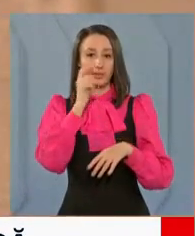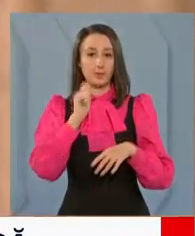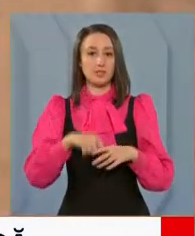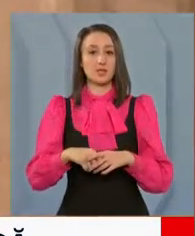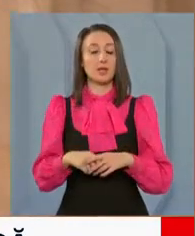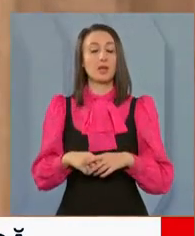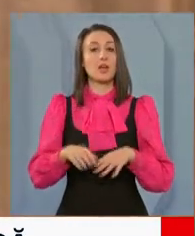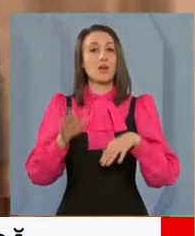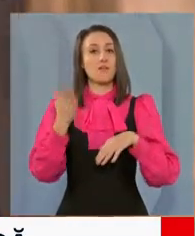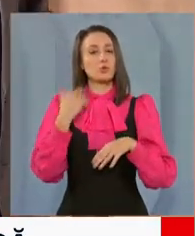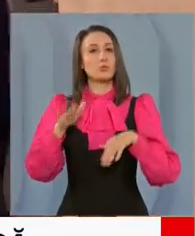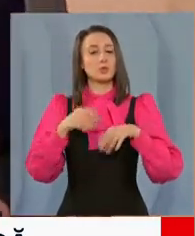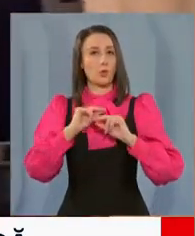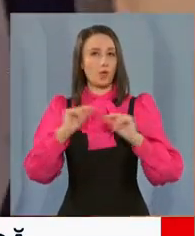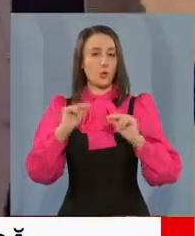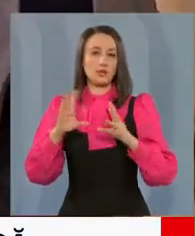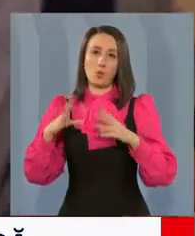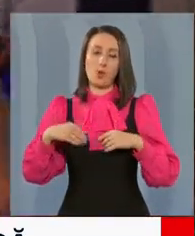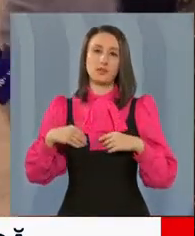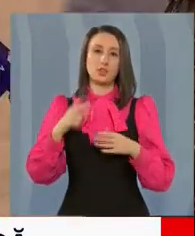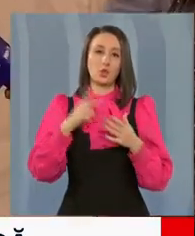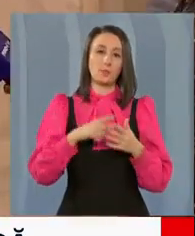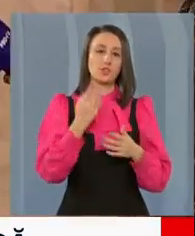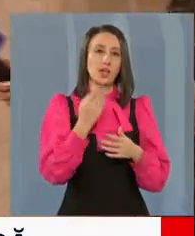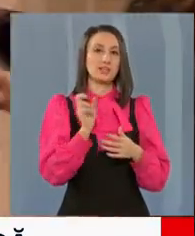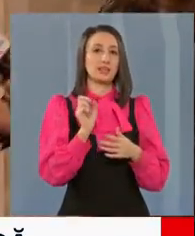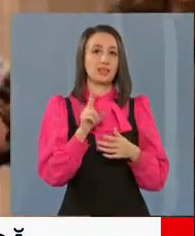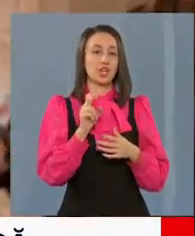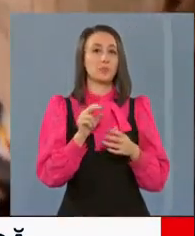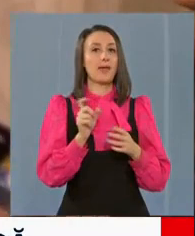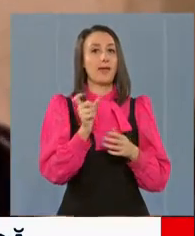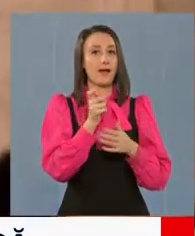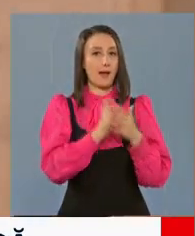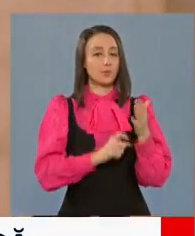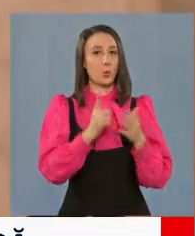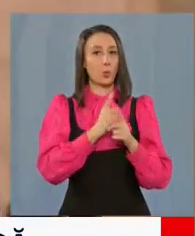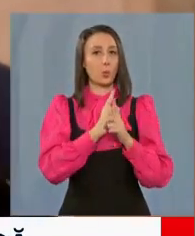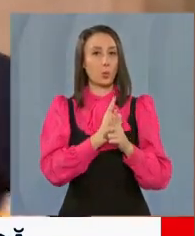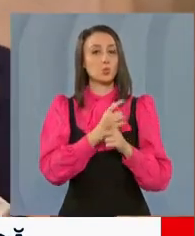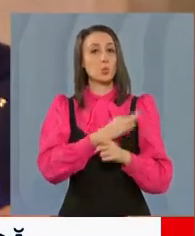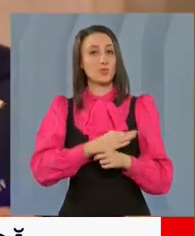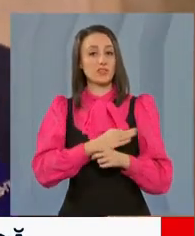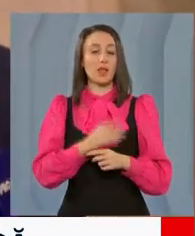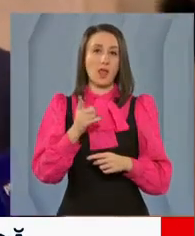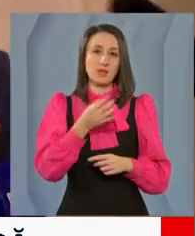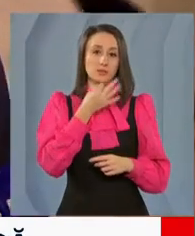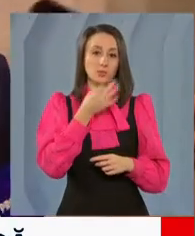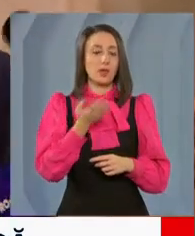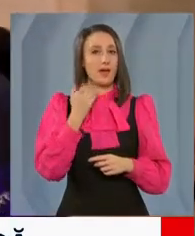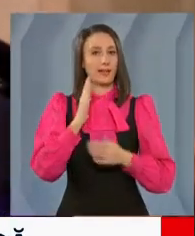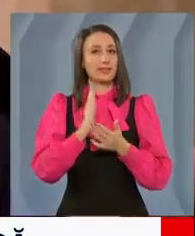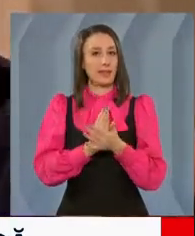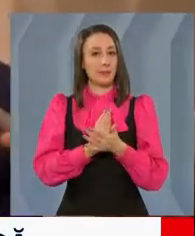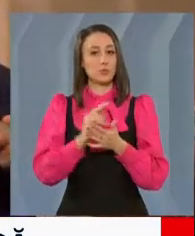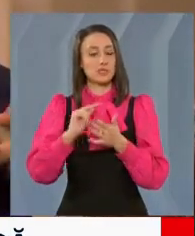fostul Ministru al Educației și ar fi însușit în 2006 și 13 capitole dintr un curs Universitar inițial Acesta a spus că are